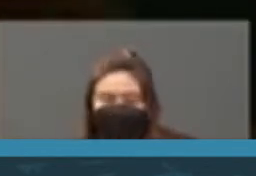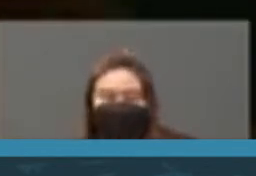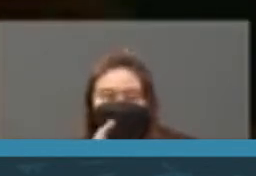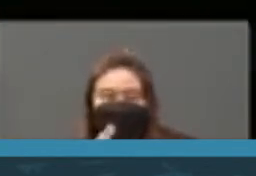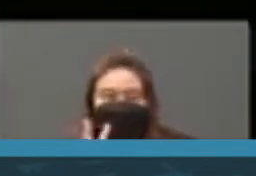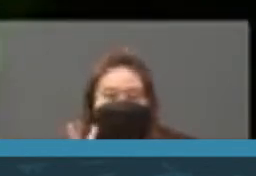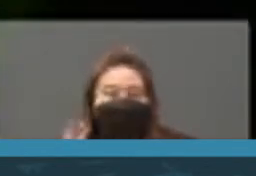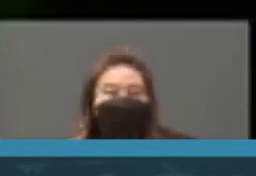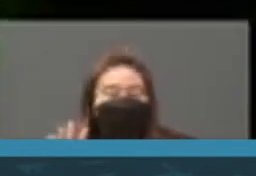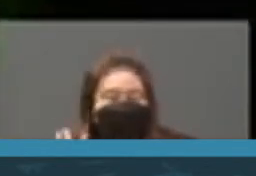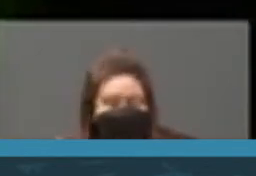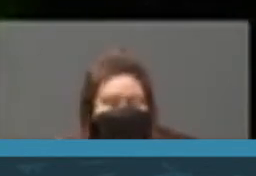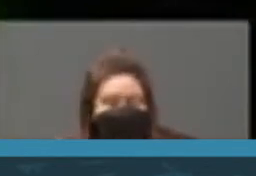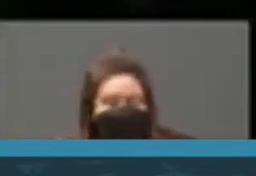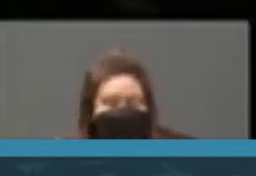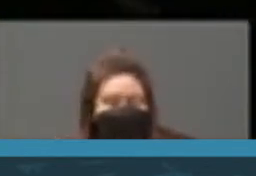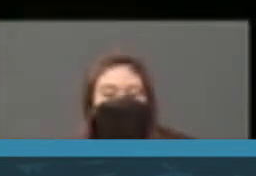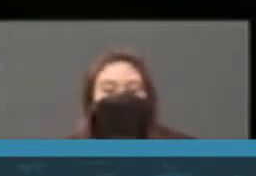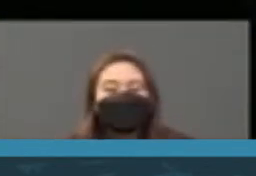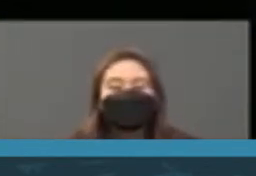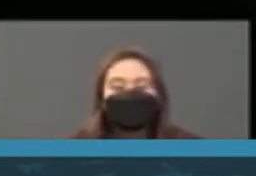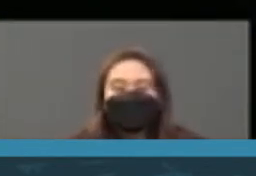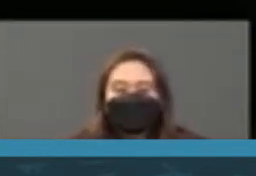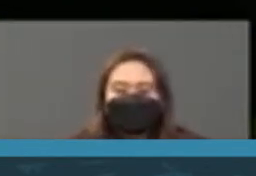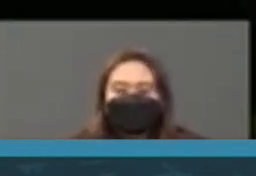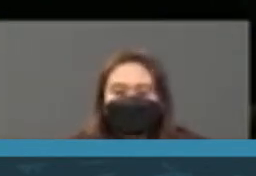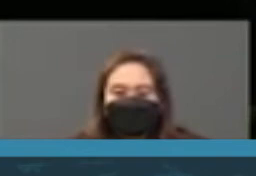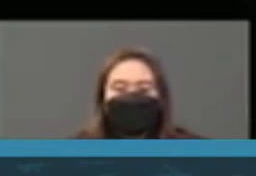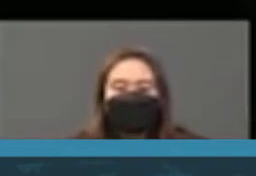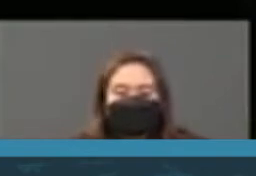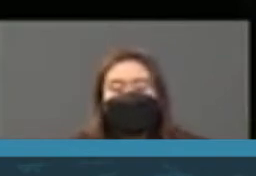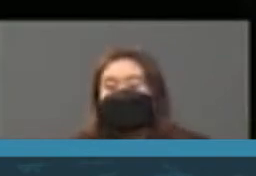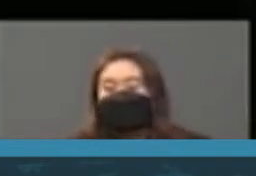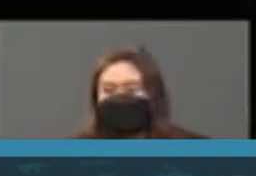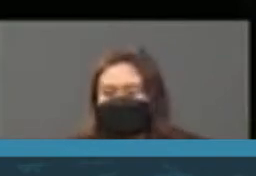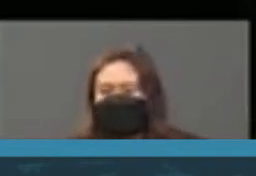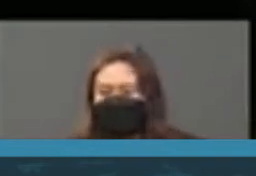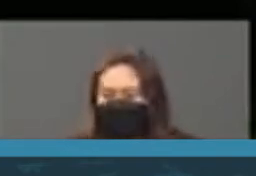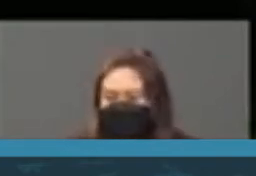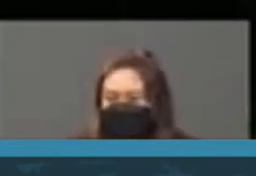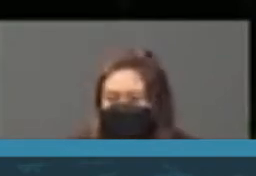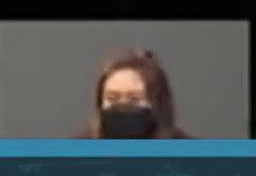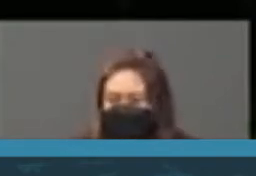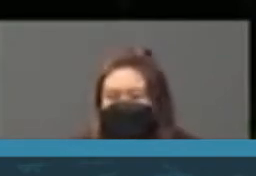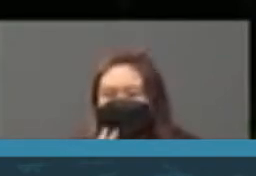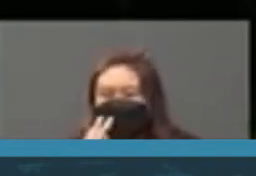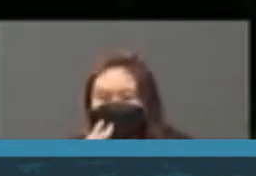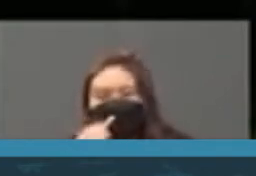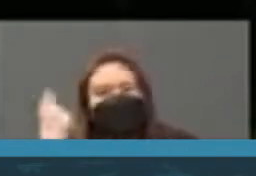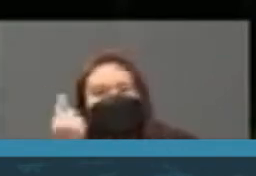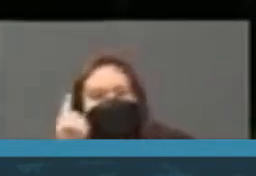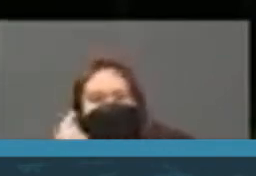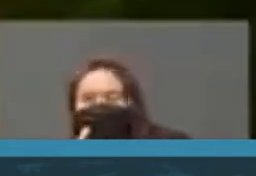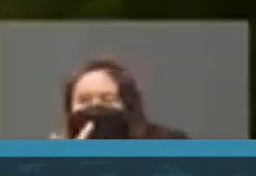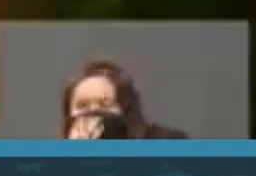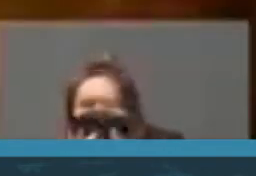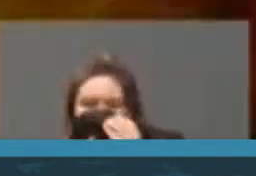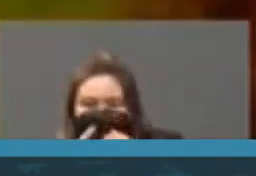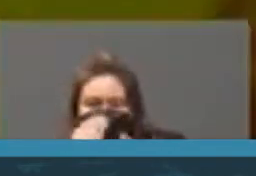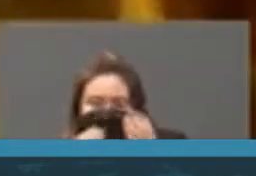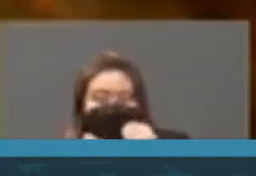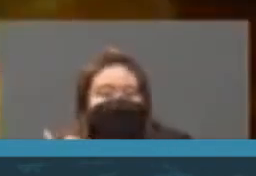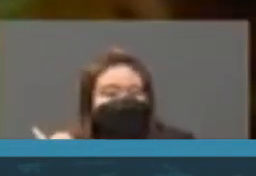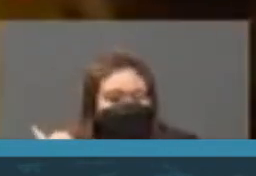คนไทยมีน้ำใจโอบอ้อมมารีตั้งมั่นอยู่ในความดีตะกี้ดูนิทรรศการก็ยังมีคำพูดพวกนี้อยู่เราก็คงต้องทำดีต่อไปเป็นงาน